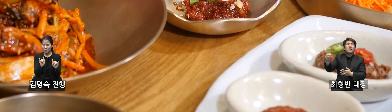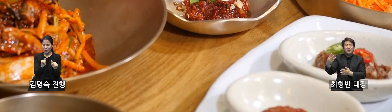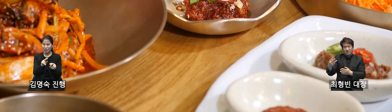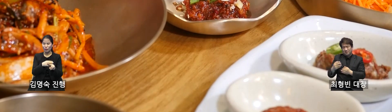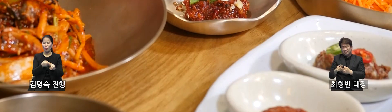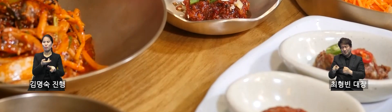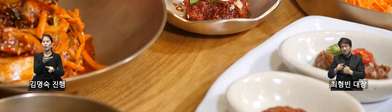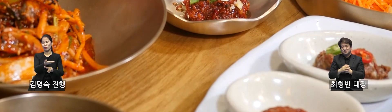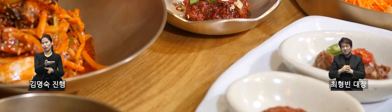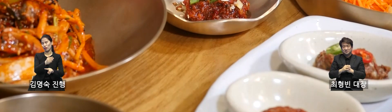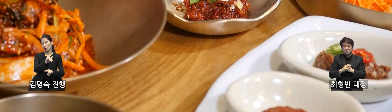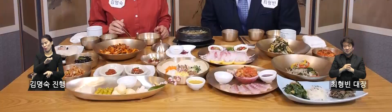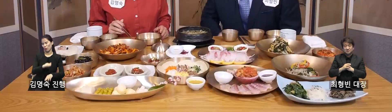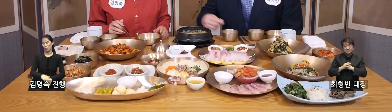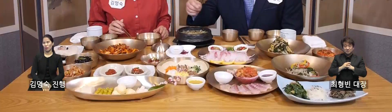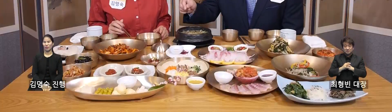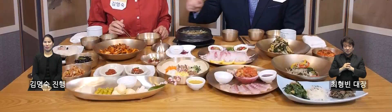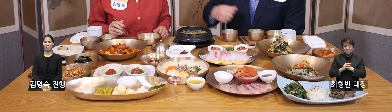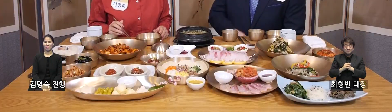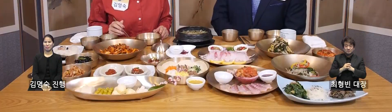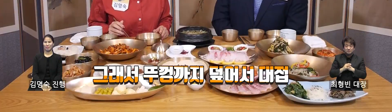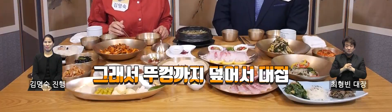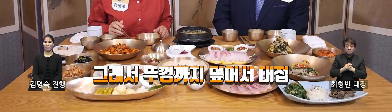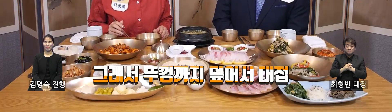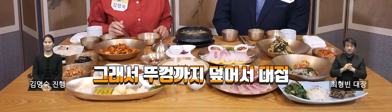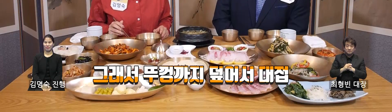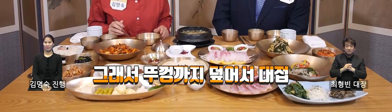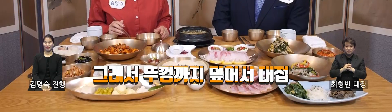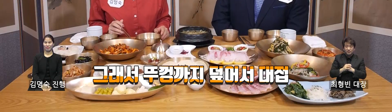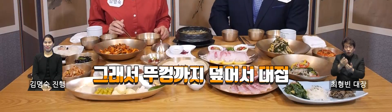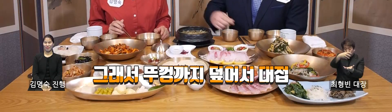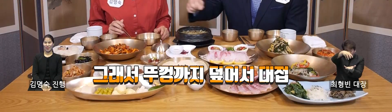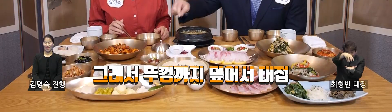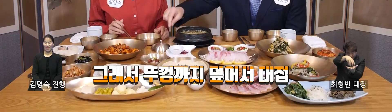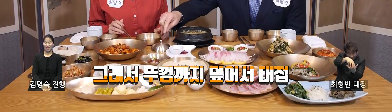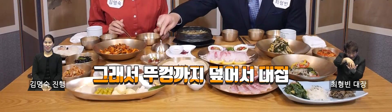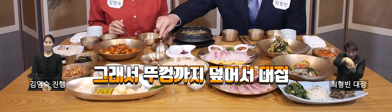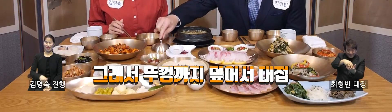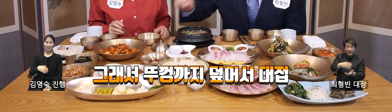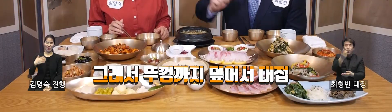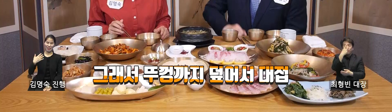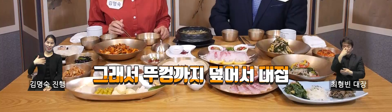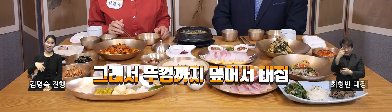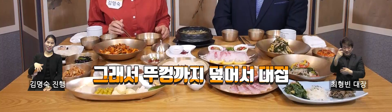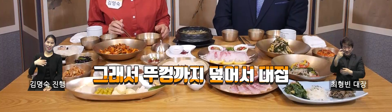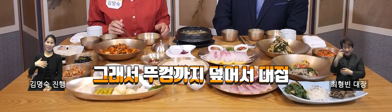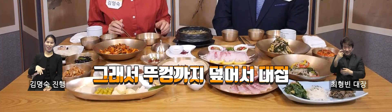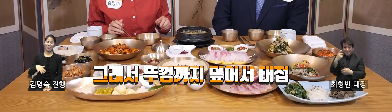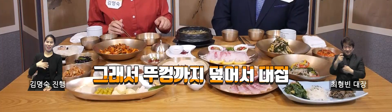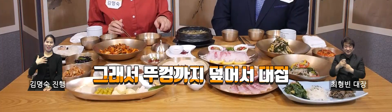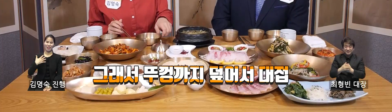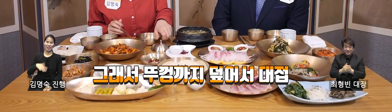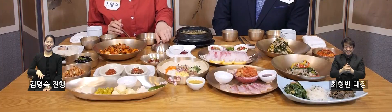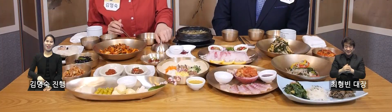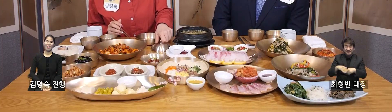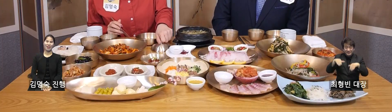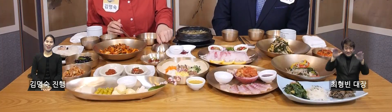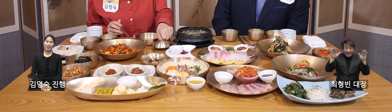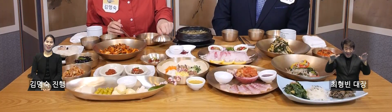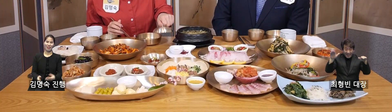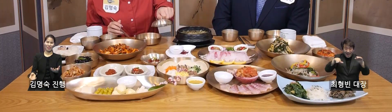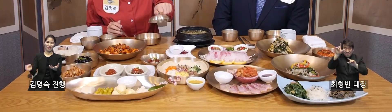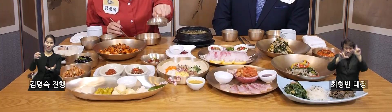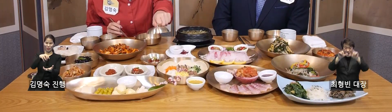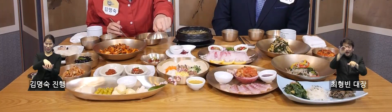그려서 이 좀더 2 그렇게 두껑 까지 바라겠구요 암 확진 이 새 그림이 있는 주민들 꽂는